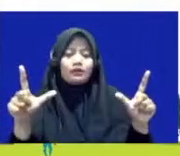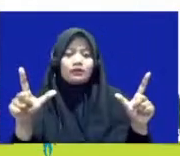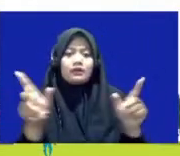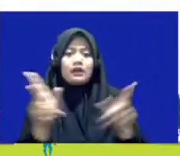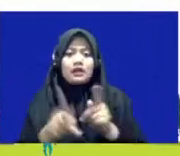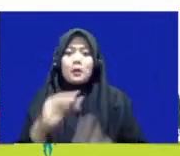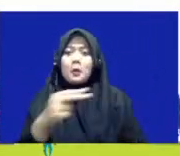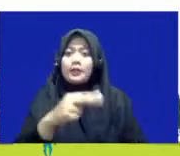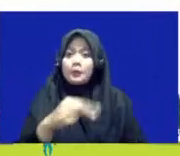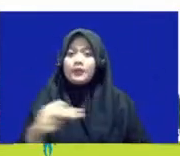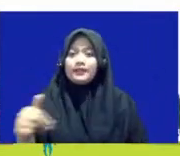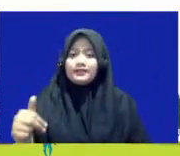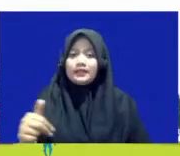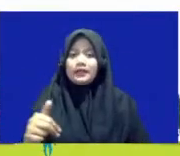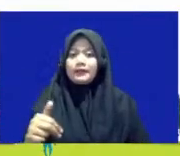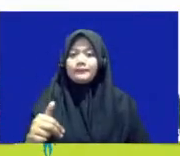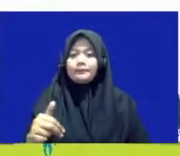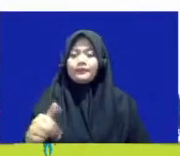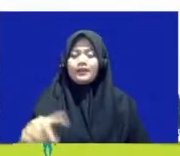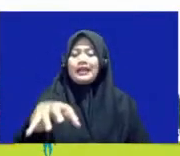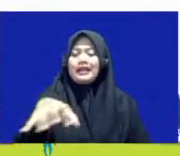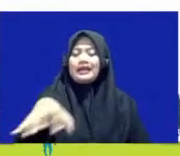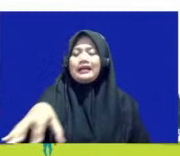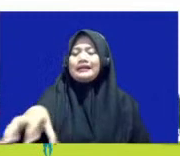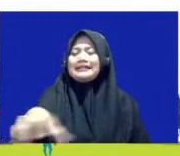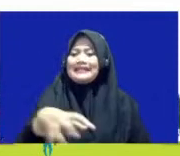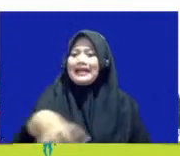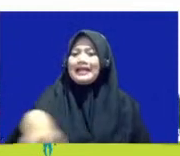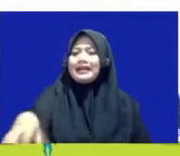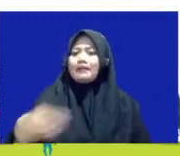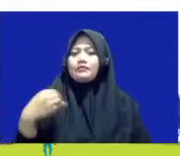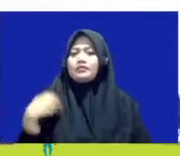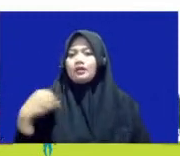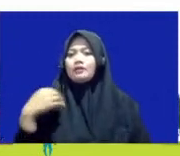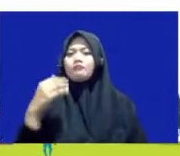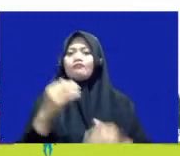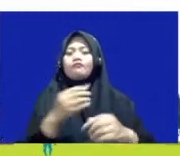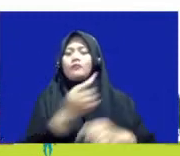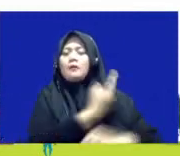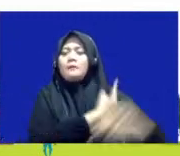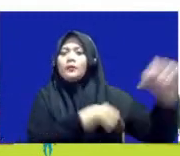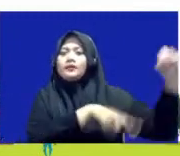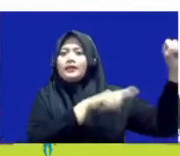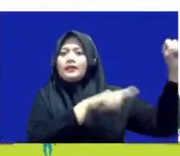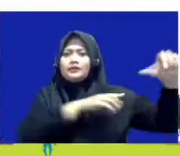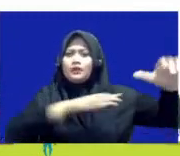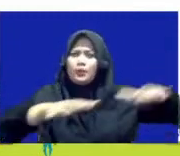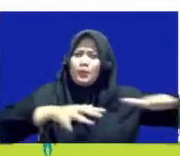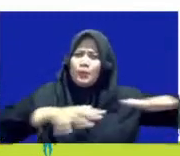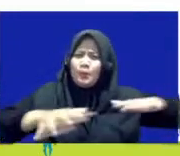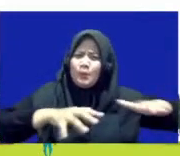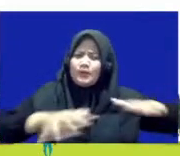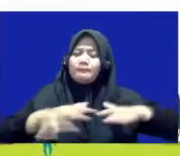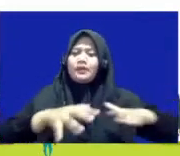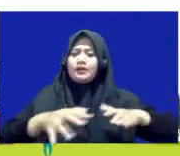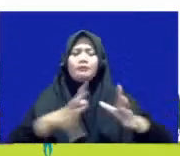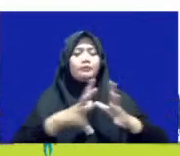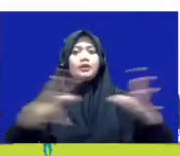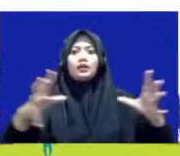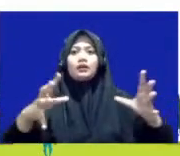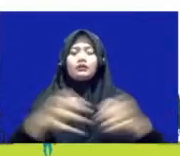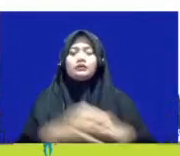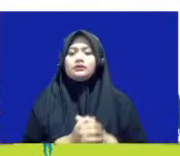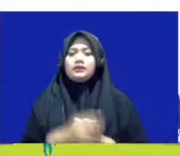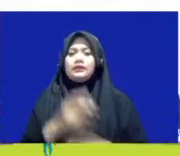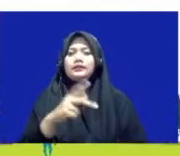Indonesia merupakan daerah yang memiliki potensi gempa megatrust yang cukup besar. Sehingga kami harus